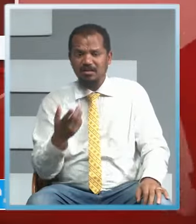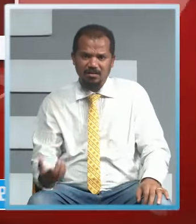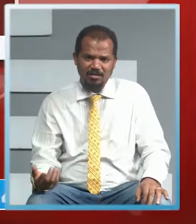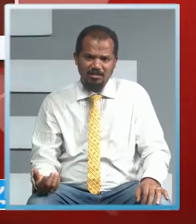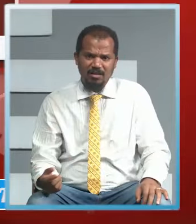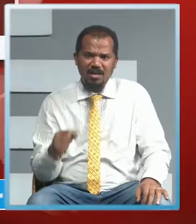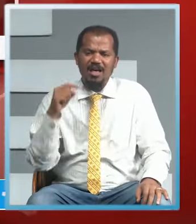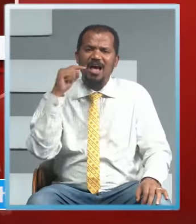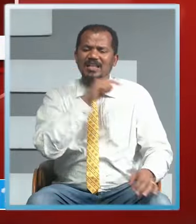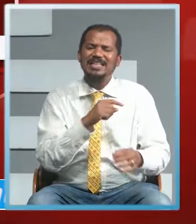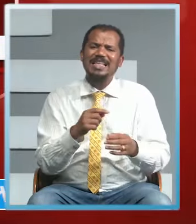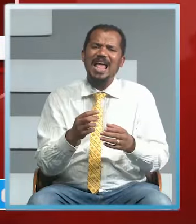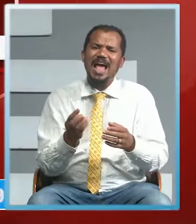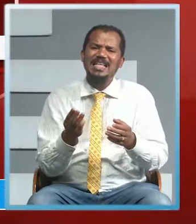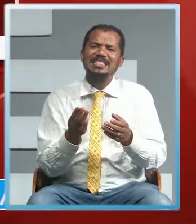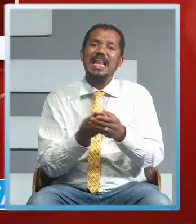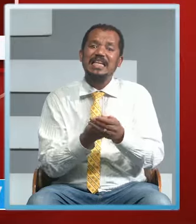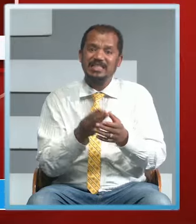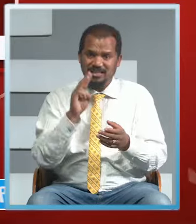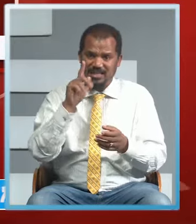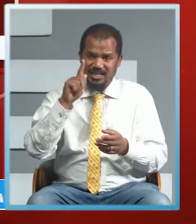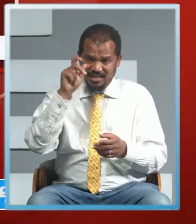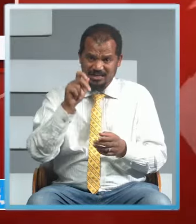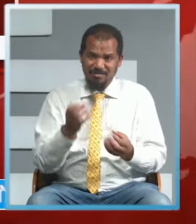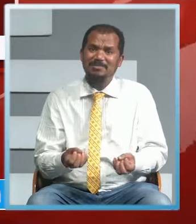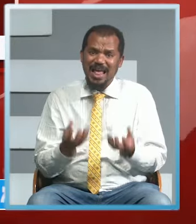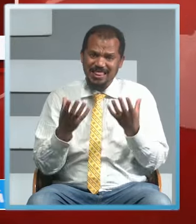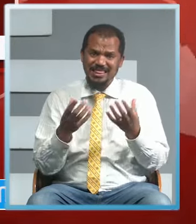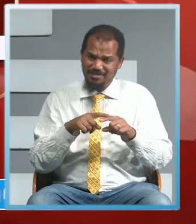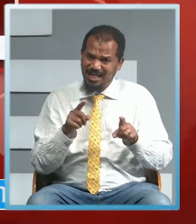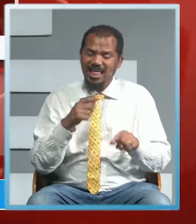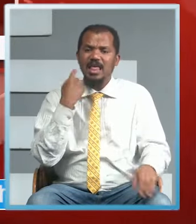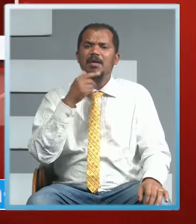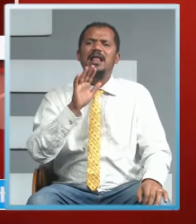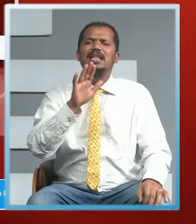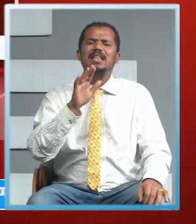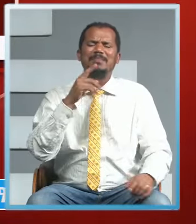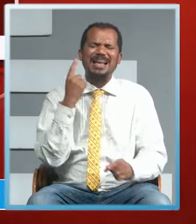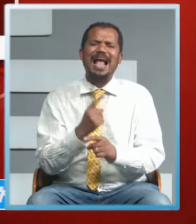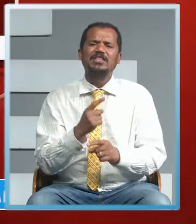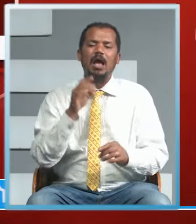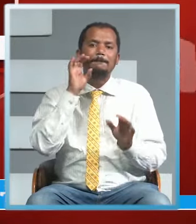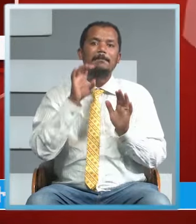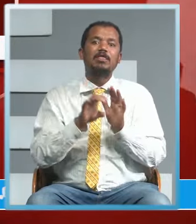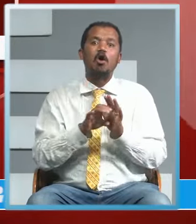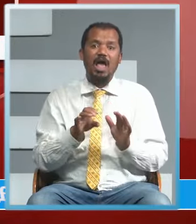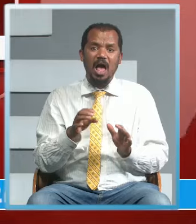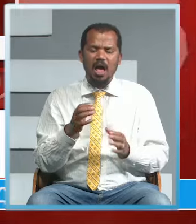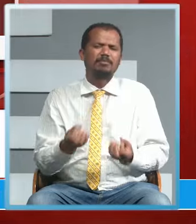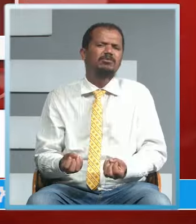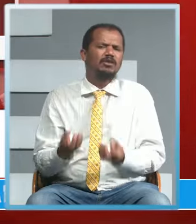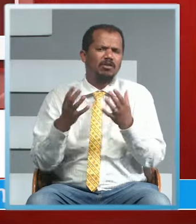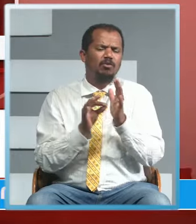አስረድተዋል። የሐሰተኛ ሰነድ መበራከት በተለይም ደግሞ የማንነት ማረጋገጫ መታወቂያ ነው